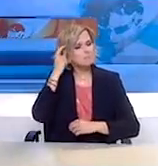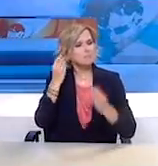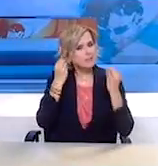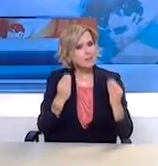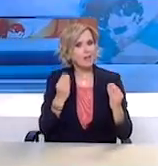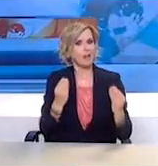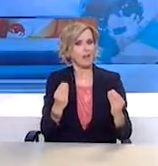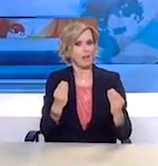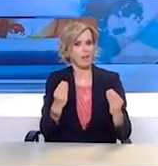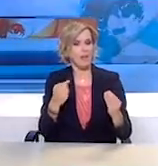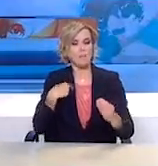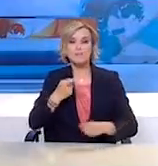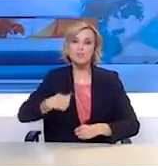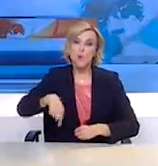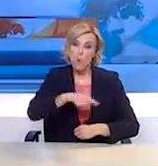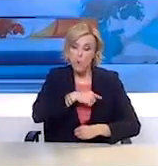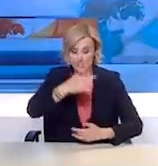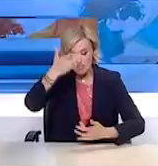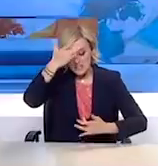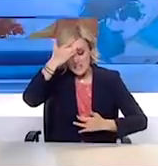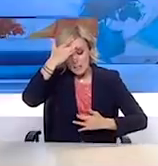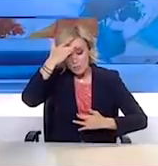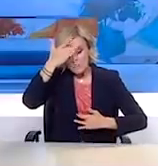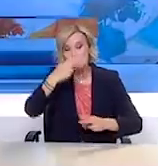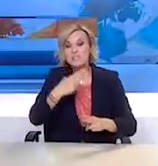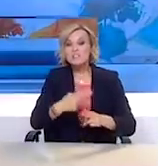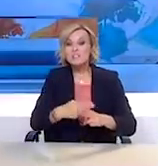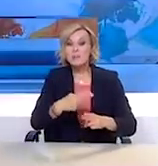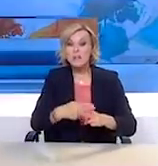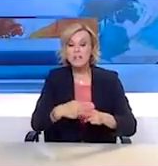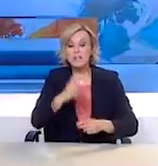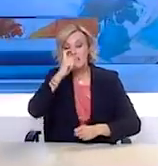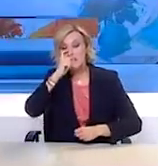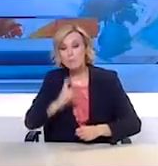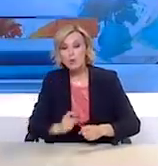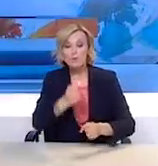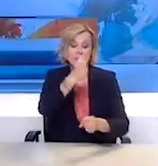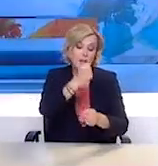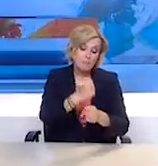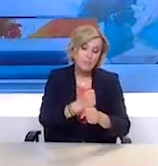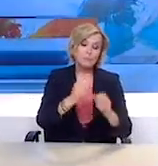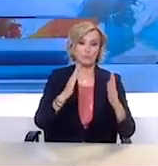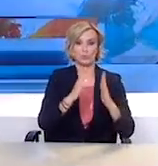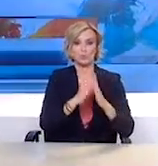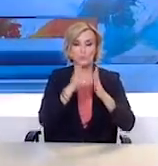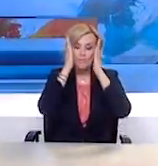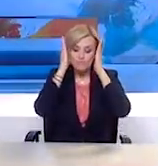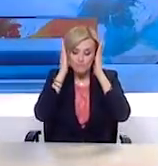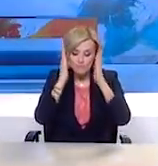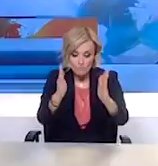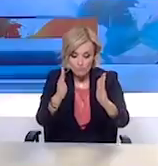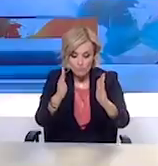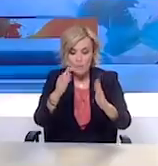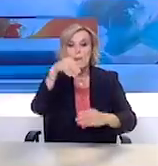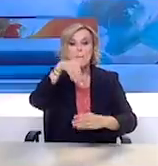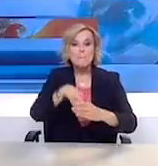οικονομία και επειδή οφείλουμε όλοι να συνειδητοποιήσουμε την κρισιμότητα των καιρών, οφείλουμε να παραμείνουμε στο σπίτι, προσιλωμένοι στην κατοίκον